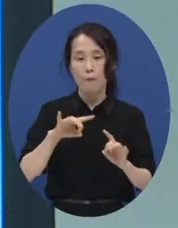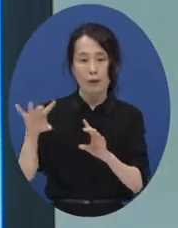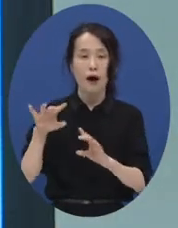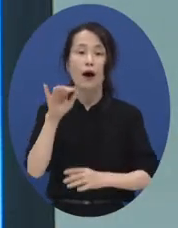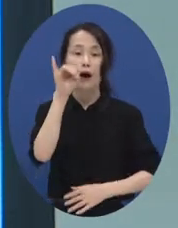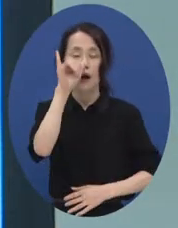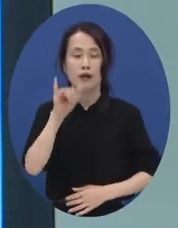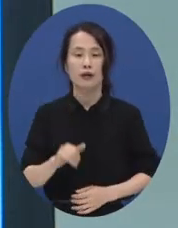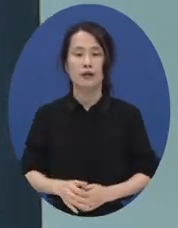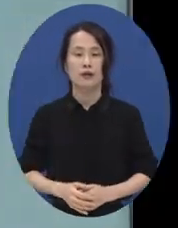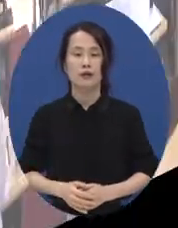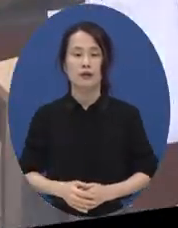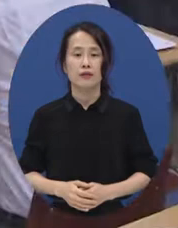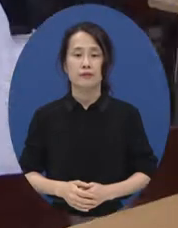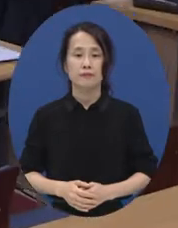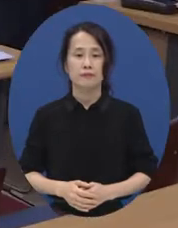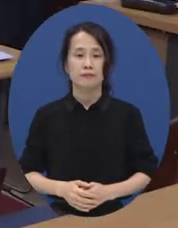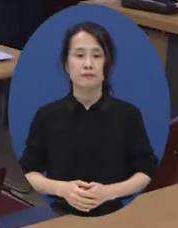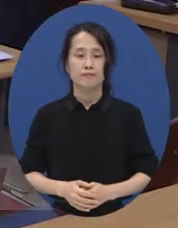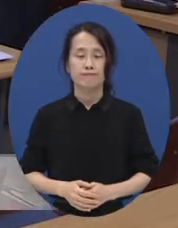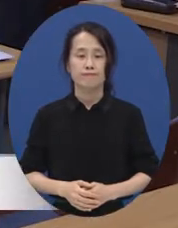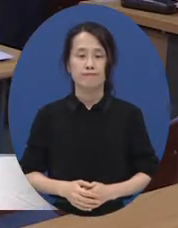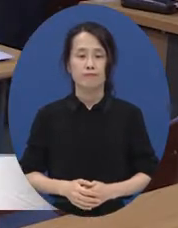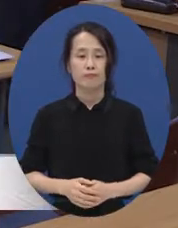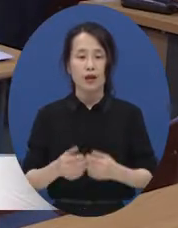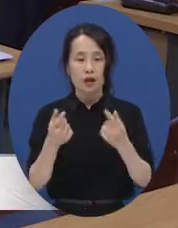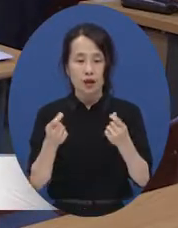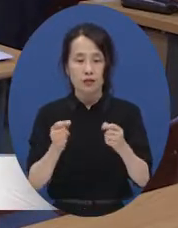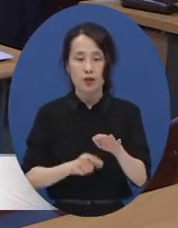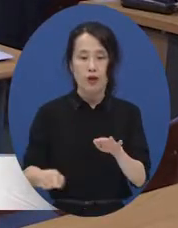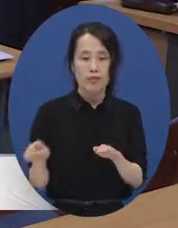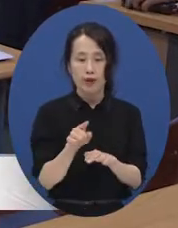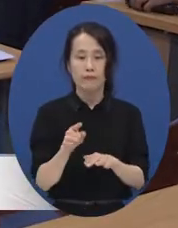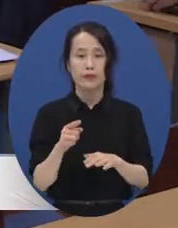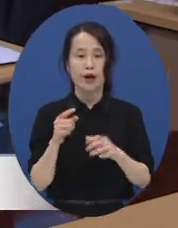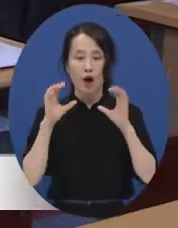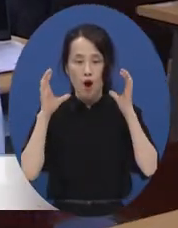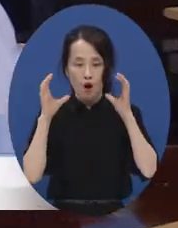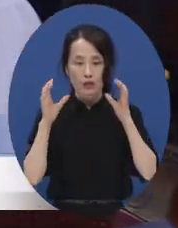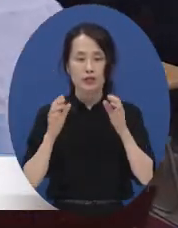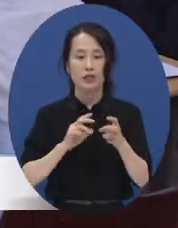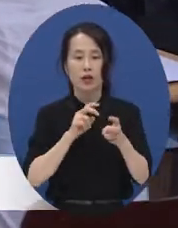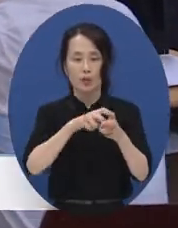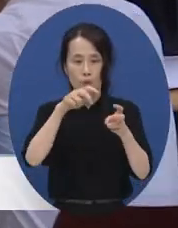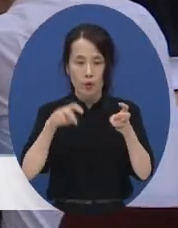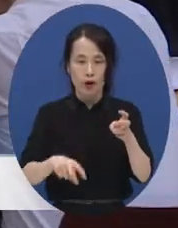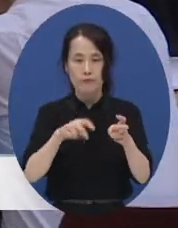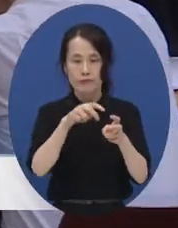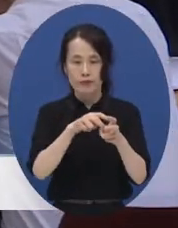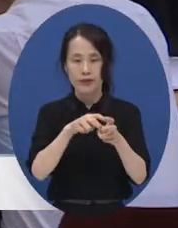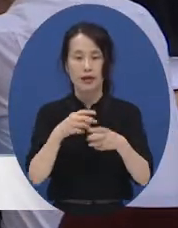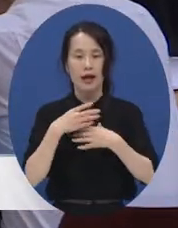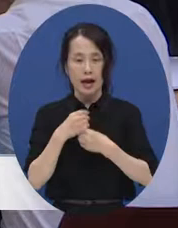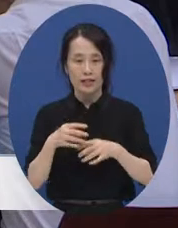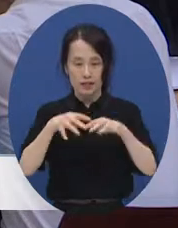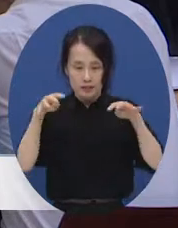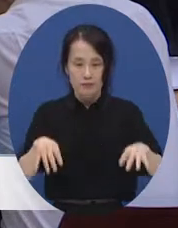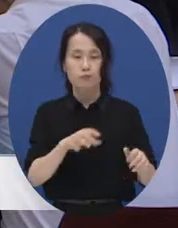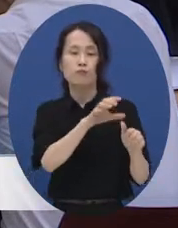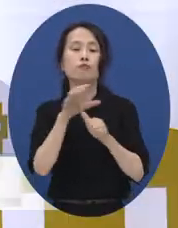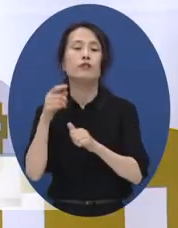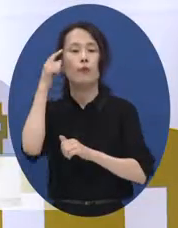알림이 전송됩니다. 경기도가 이 같은 최첨단 어린이 통학 차량 승하차 안전 시스템을 도입하기로